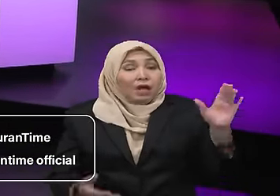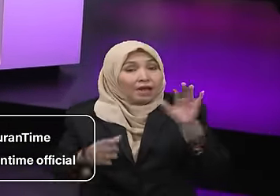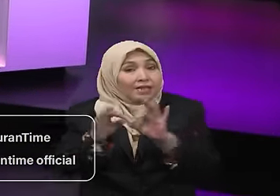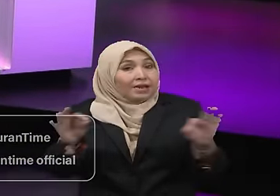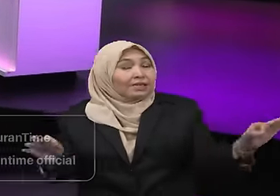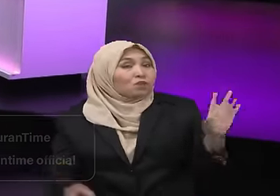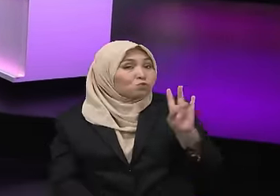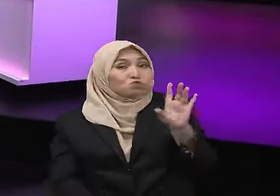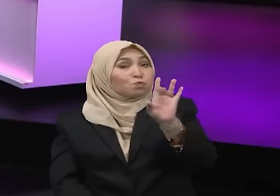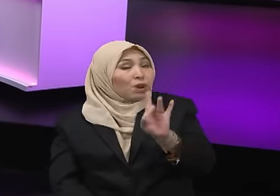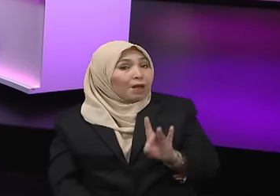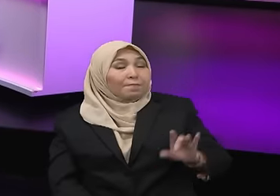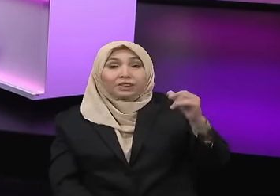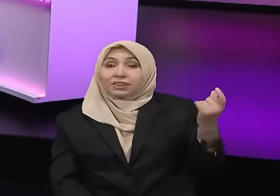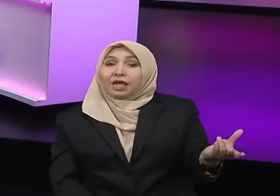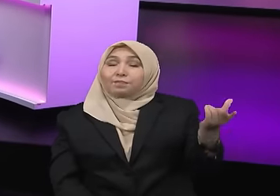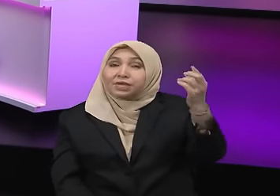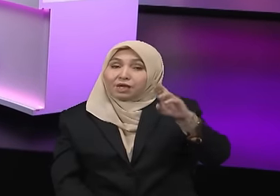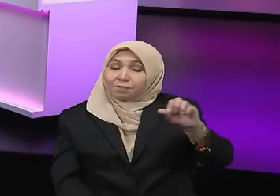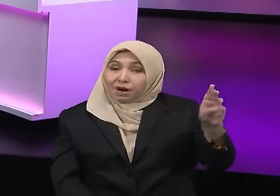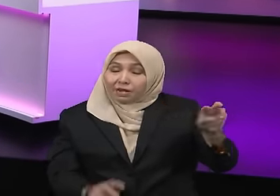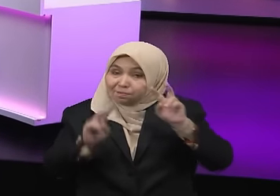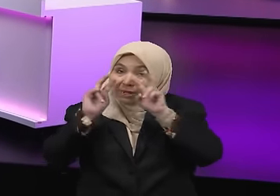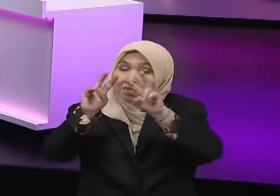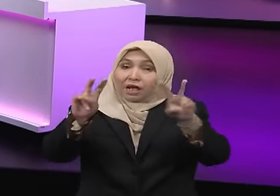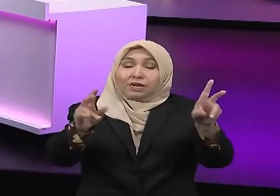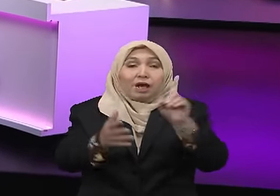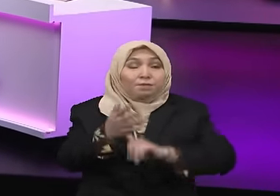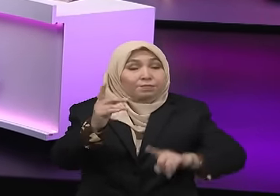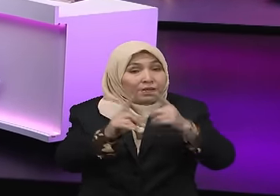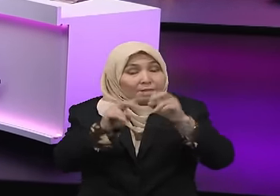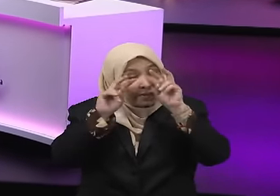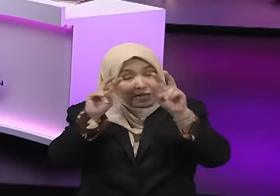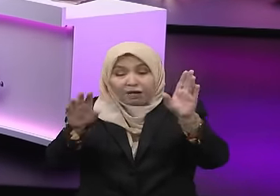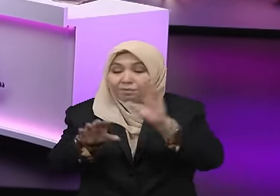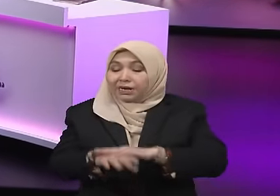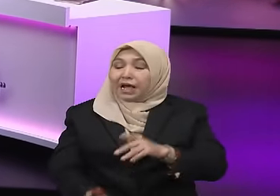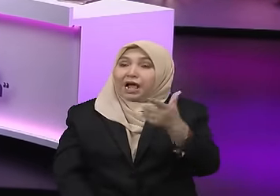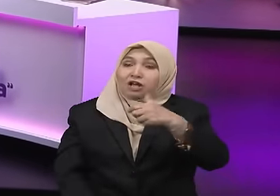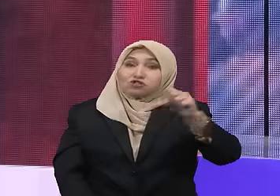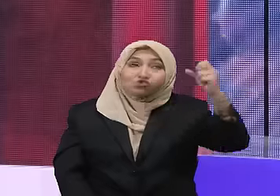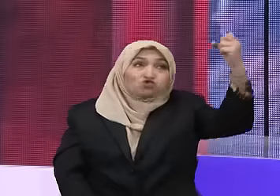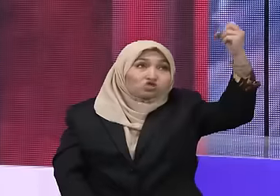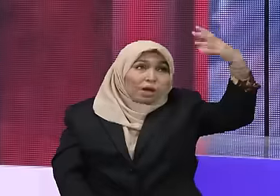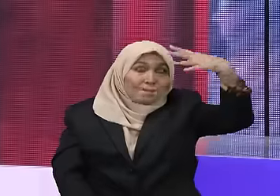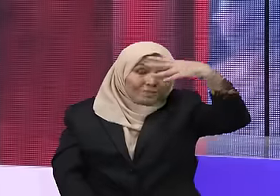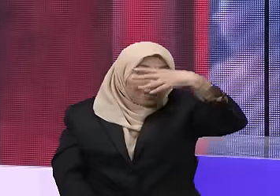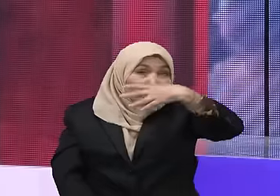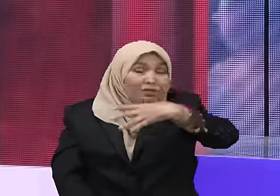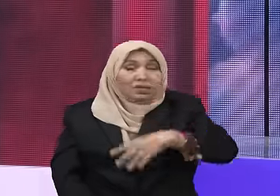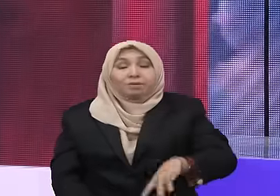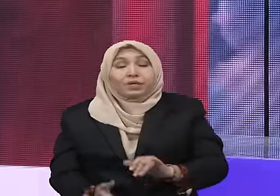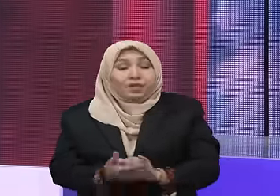Ayat yang ke-78, Nabi Ibrahim melihat kepada, apabila melihat kepada asyams, misalnya, iaitu